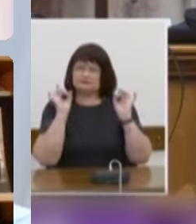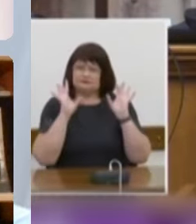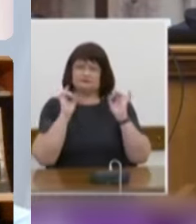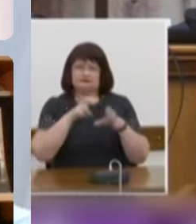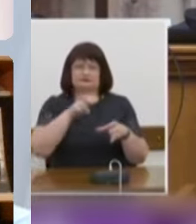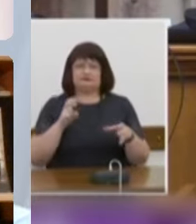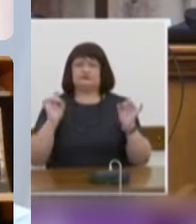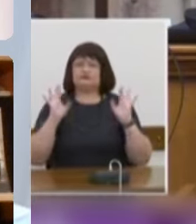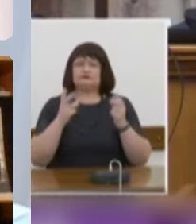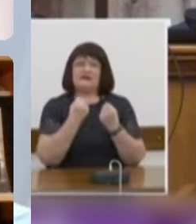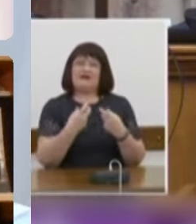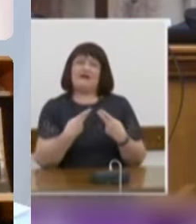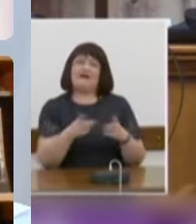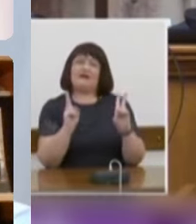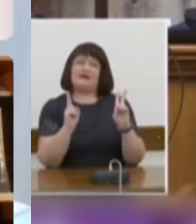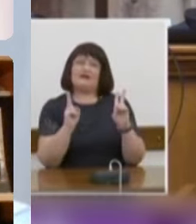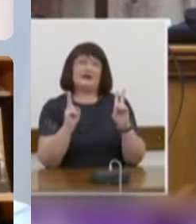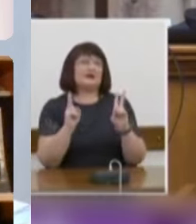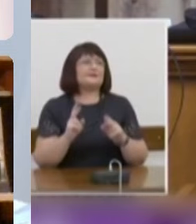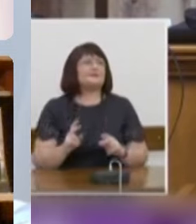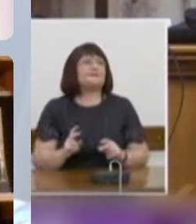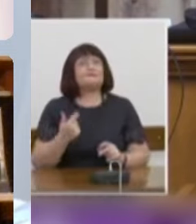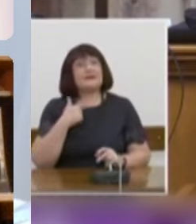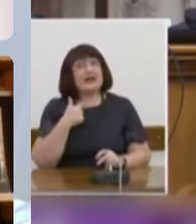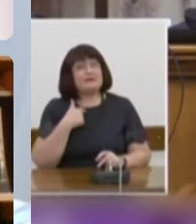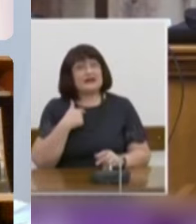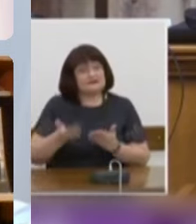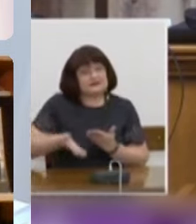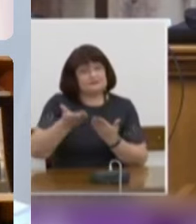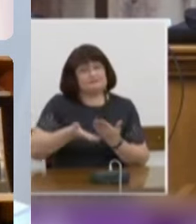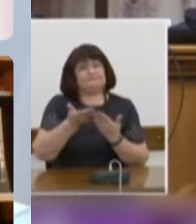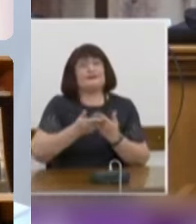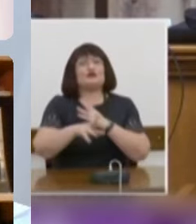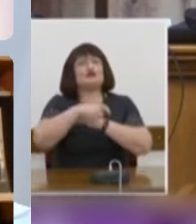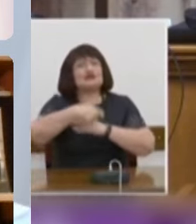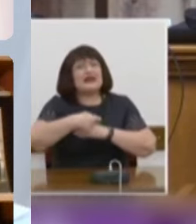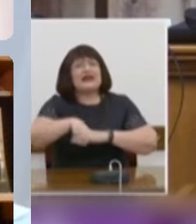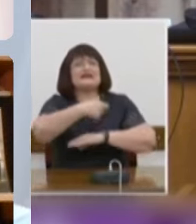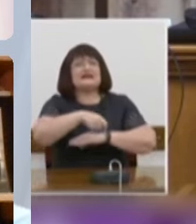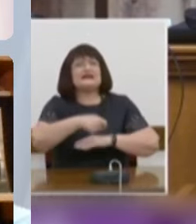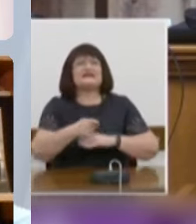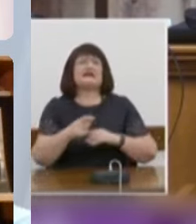την κατεύθυνση πολιτικής πειθαρχίας, γιατί δηλώνει μια πολιτική αδυναμία στο τέλος.